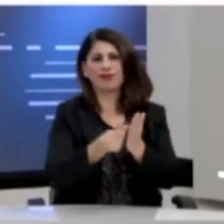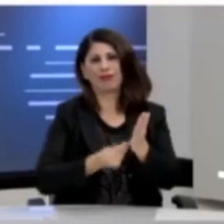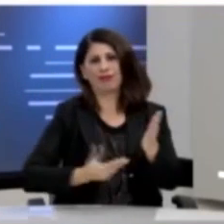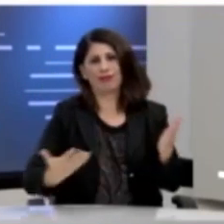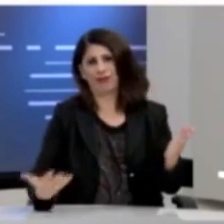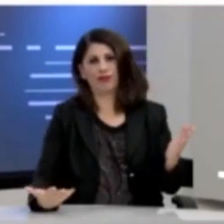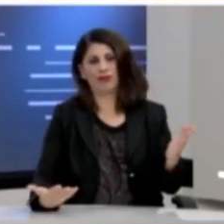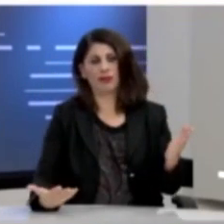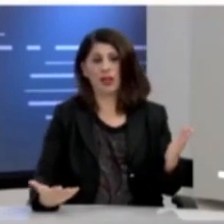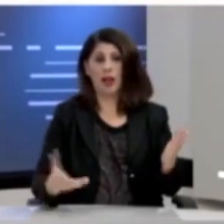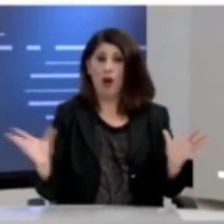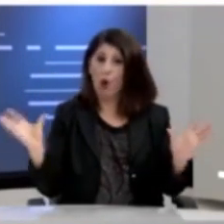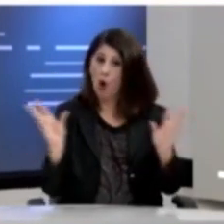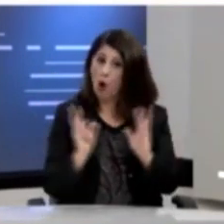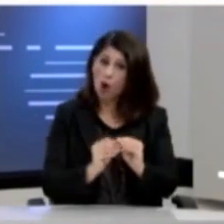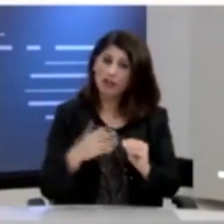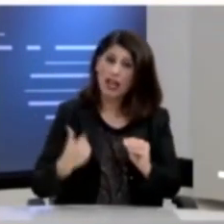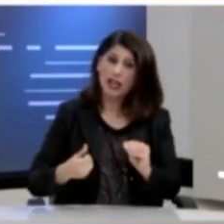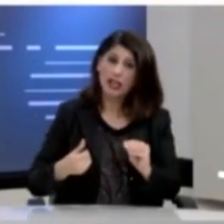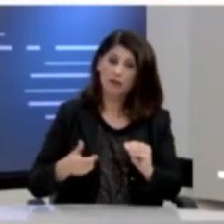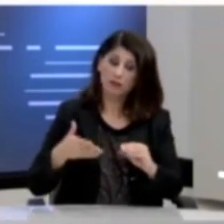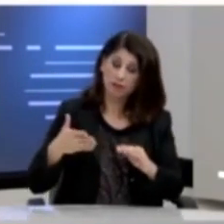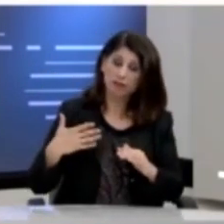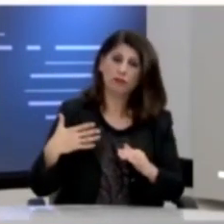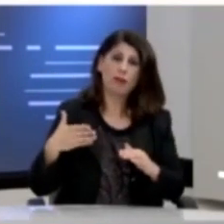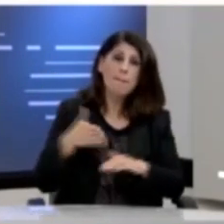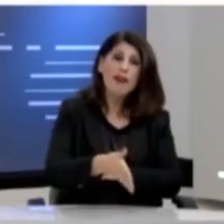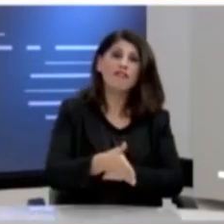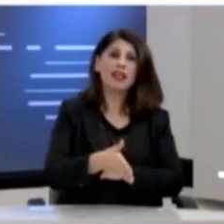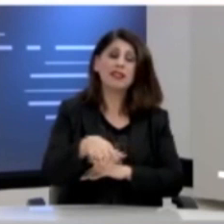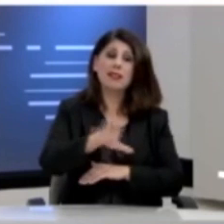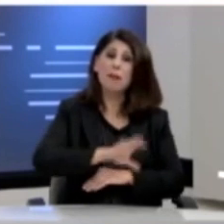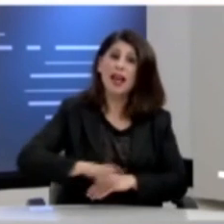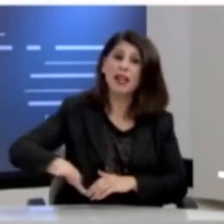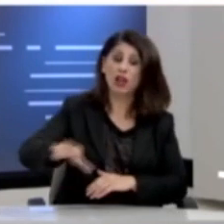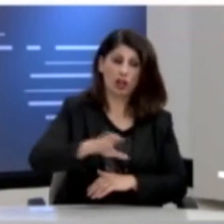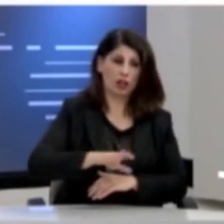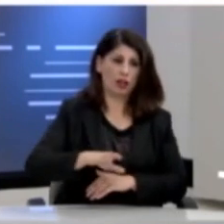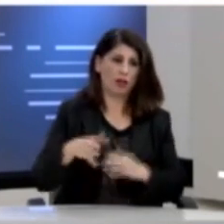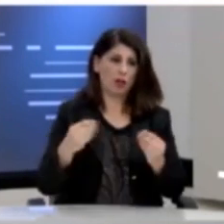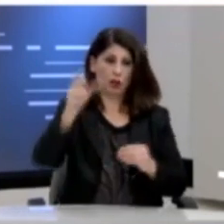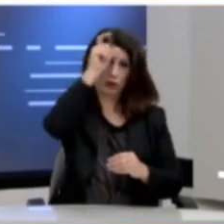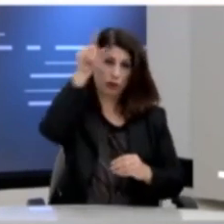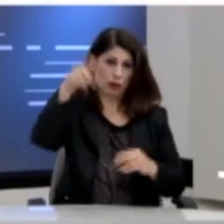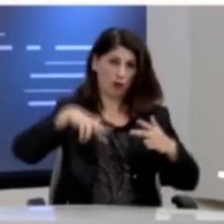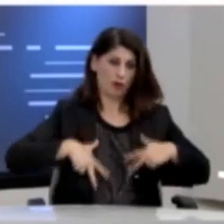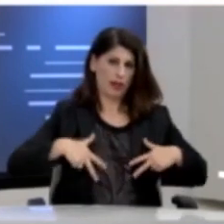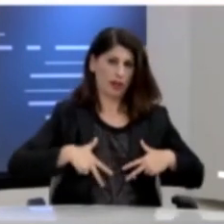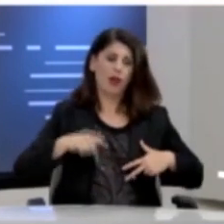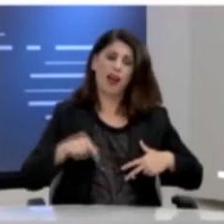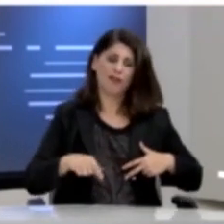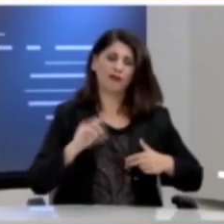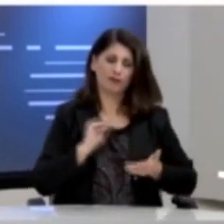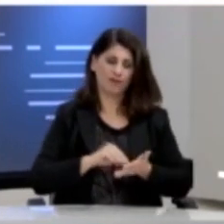γεγονότα, σημειώνονται επεμβάσεις του τουρκικού κράτους στην ευρύτερη περιοχή. Και αυτό επίσης